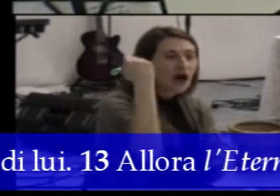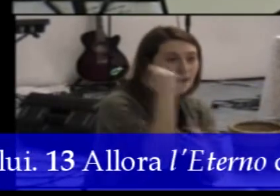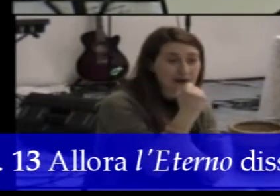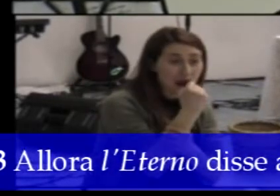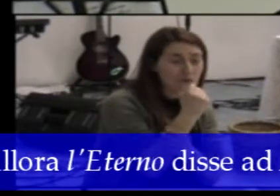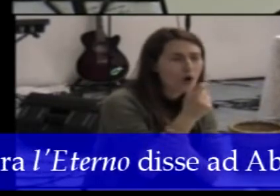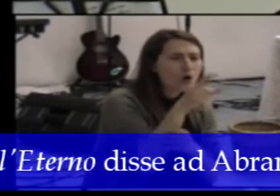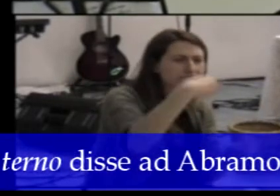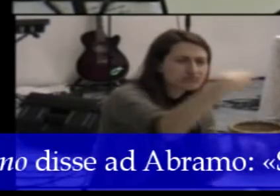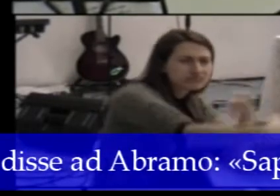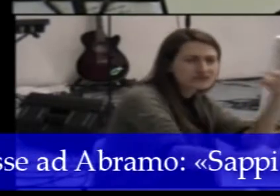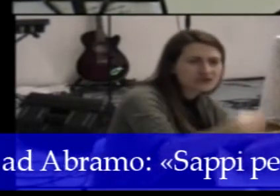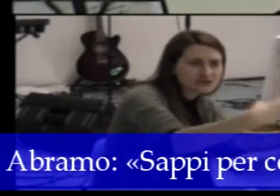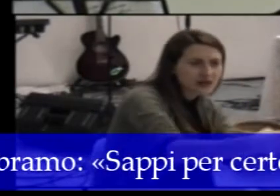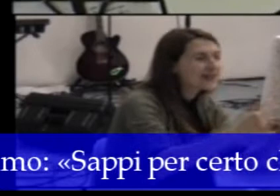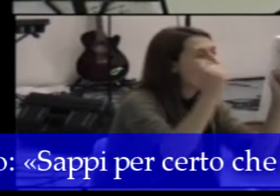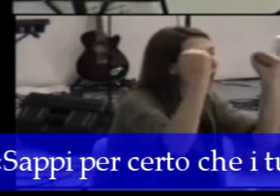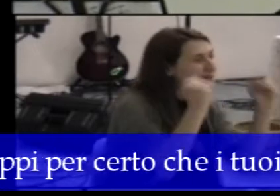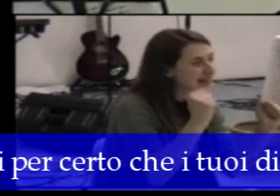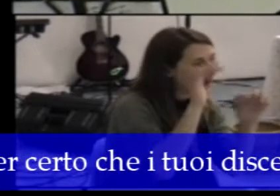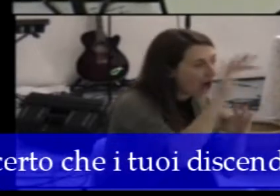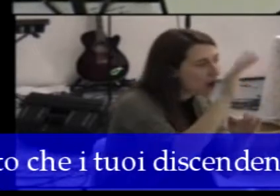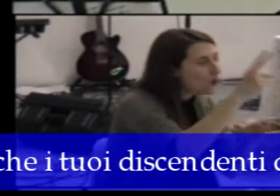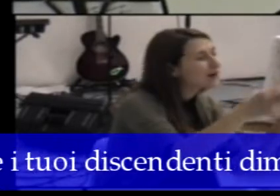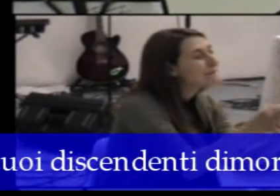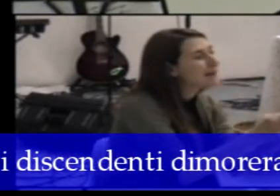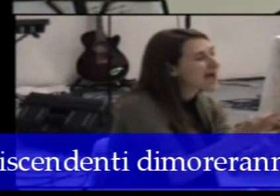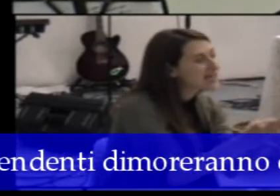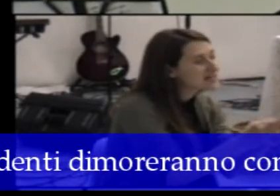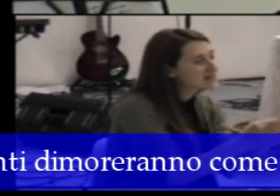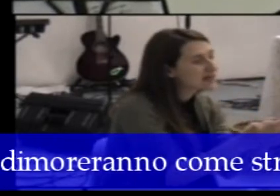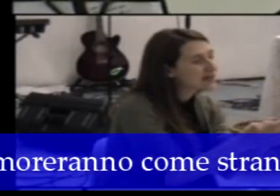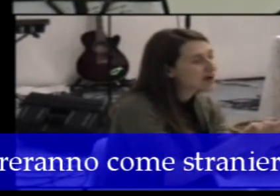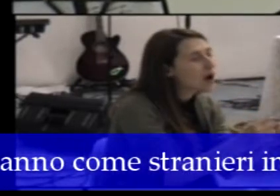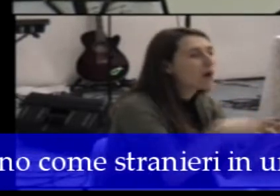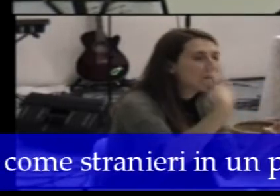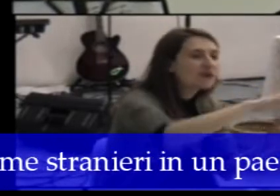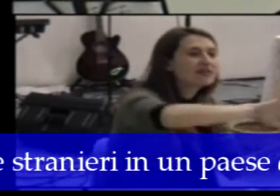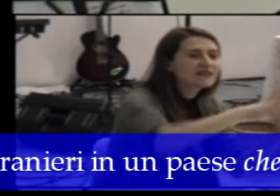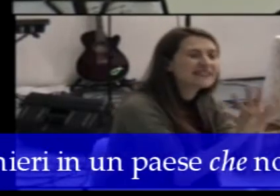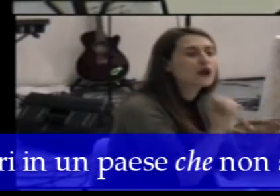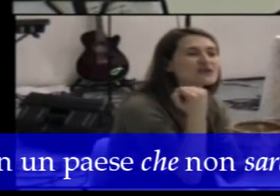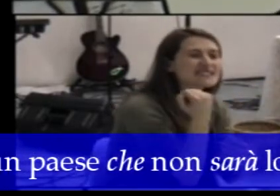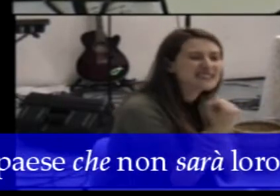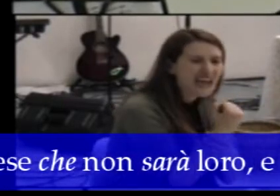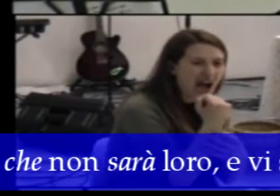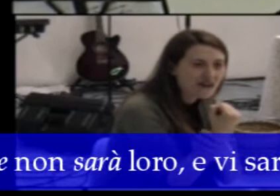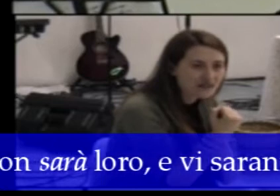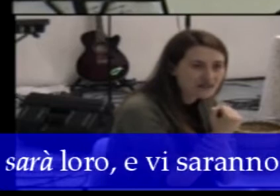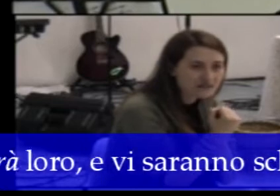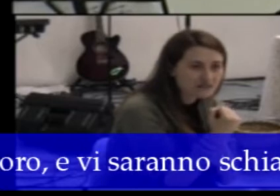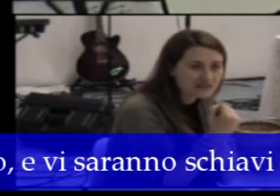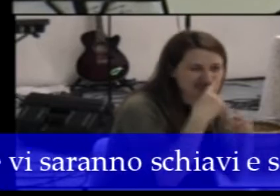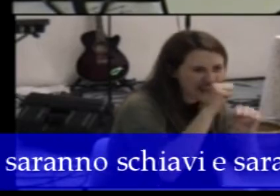discendenti dimoreranno come stranieri in un paese che non sarà loro, e vi saranno schiavi e saranno oppressi per 400 anni. Ma